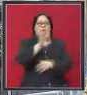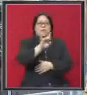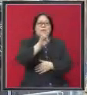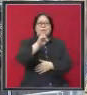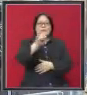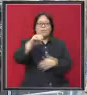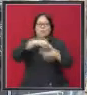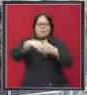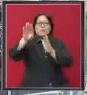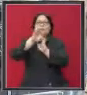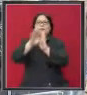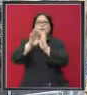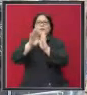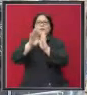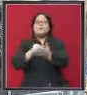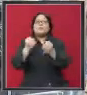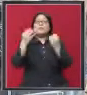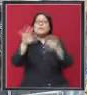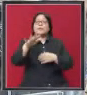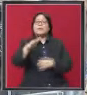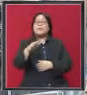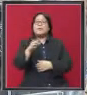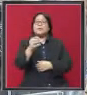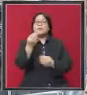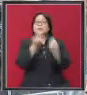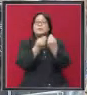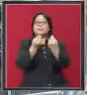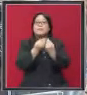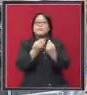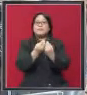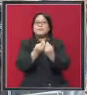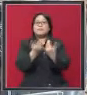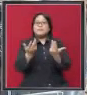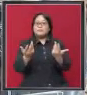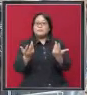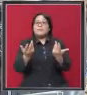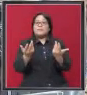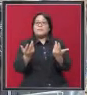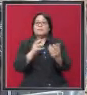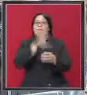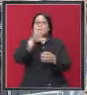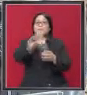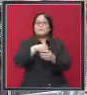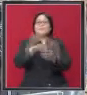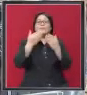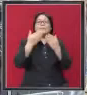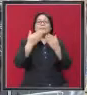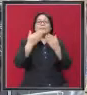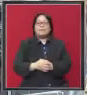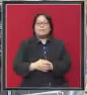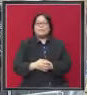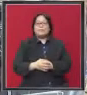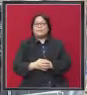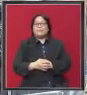870 bilion ringgit itu, berapakah agaknya nilai yang terlibat? Terima kasih.